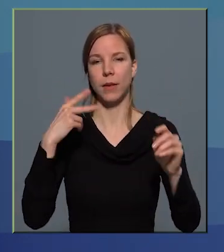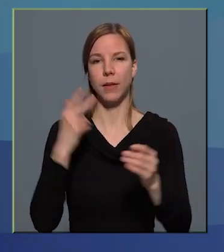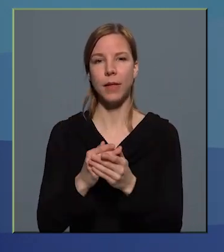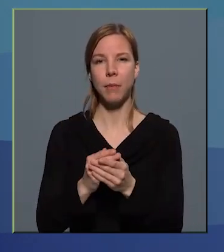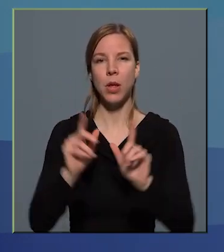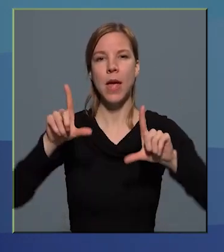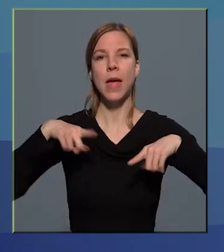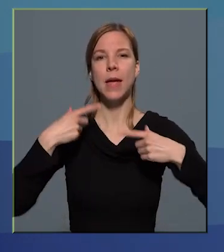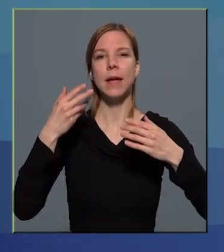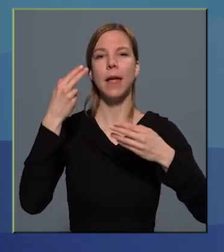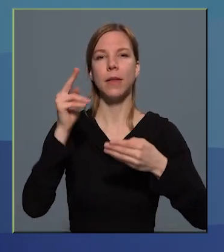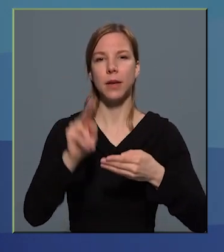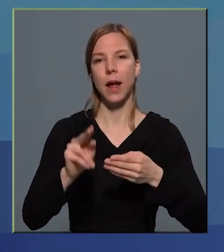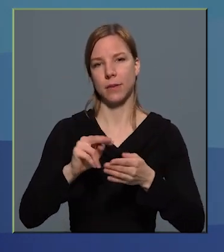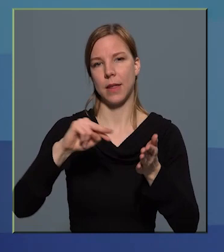szoktuk mondani, lehet